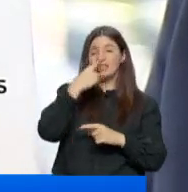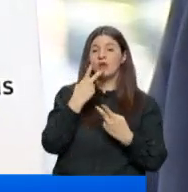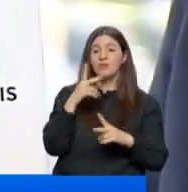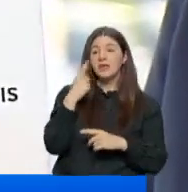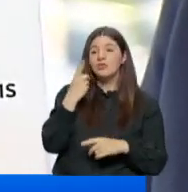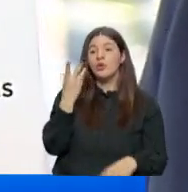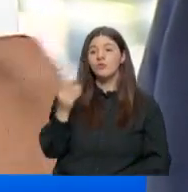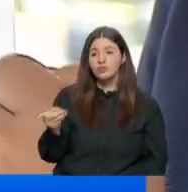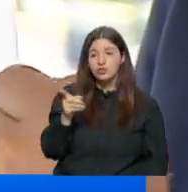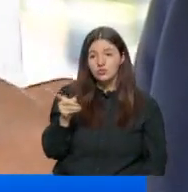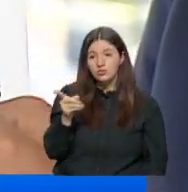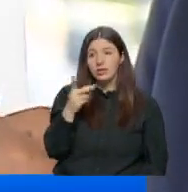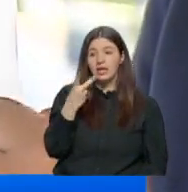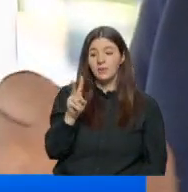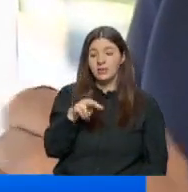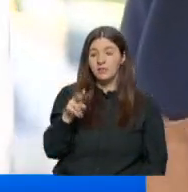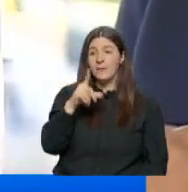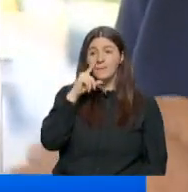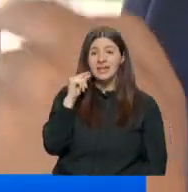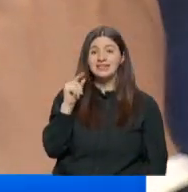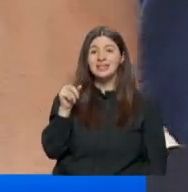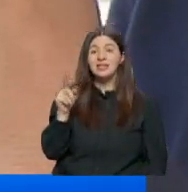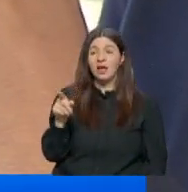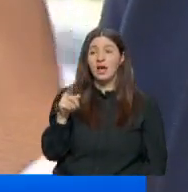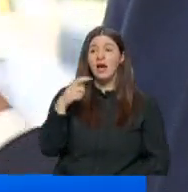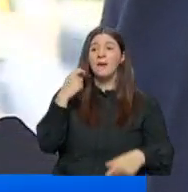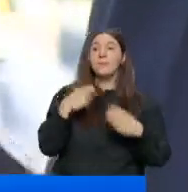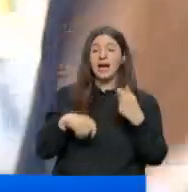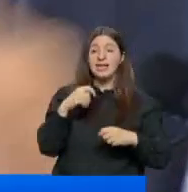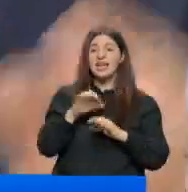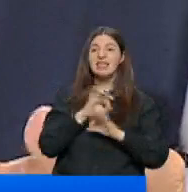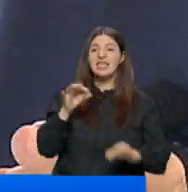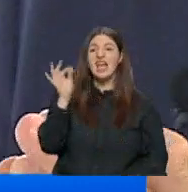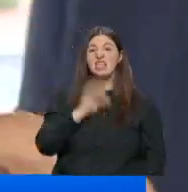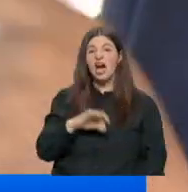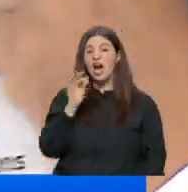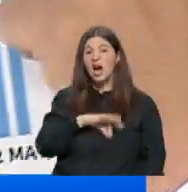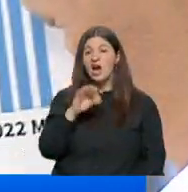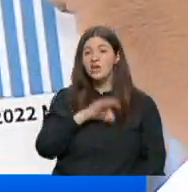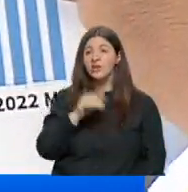Bakın ne olmuş? 2022'nin Mayıs'ında bankaların net karı